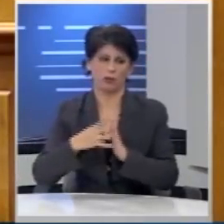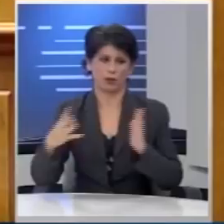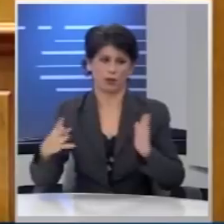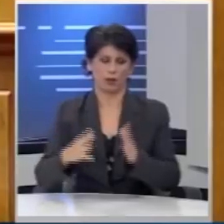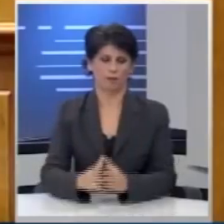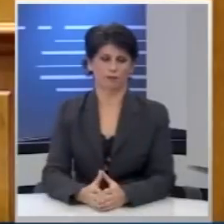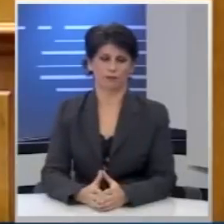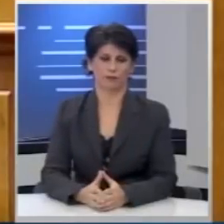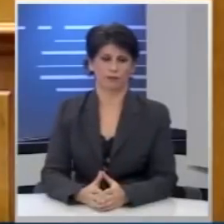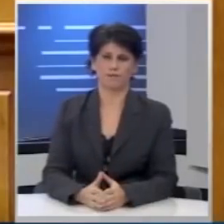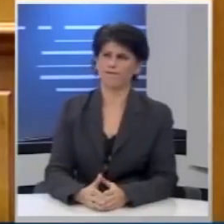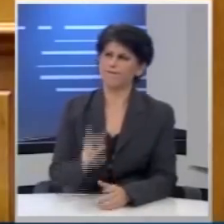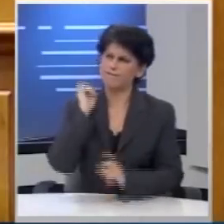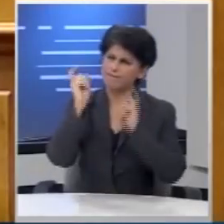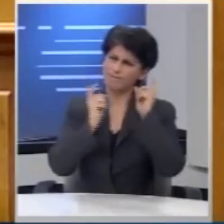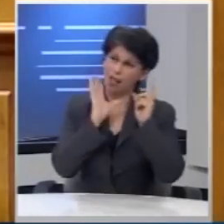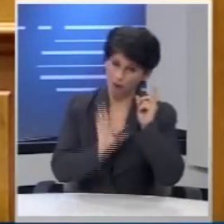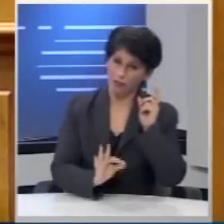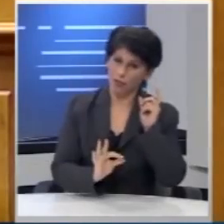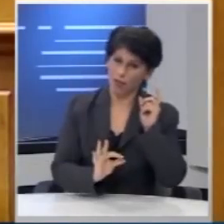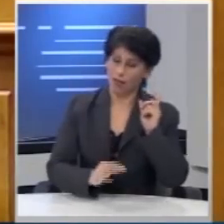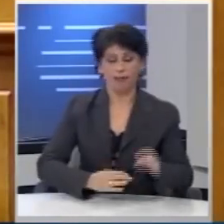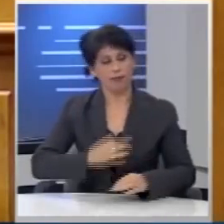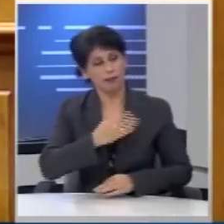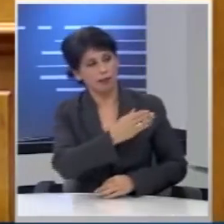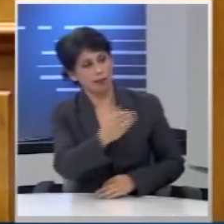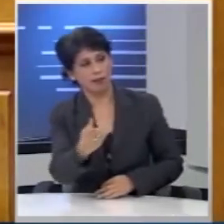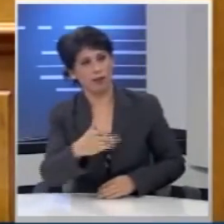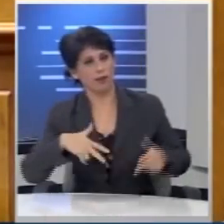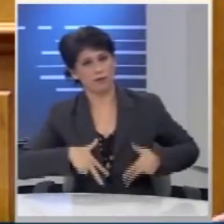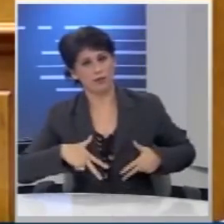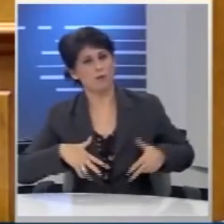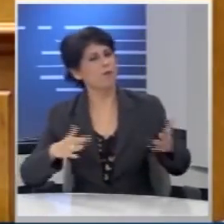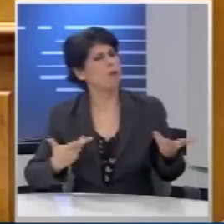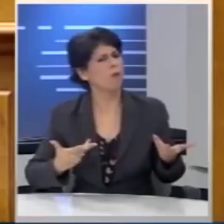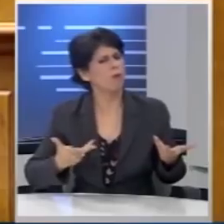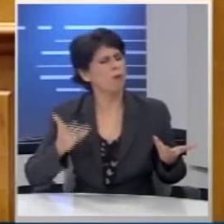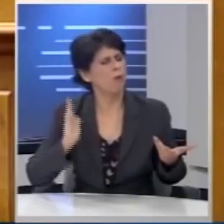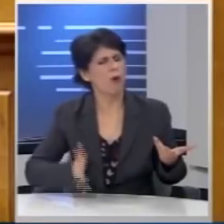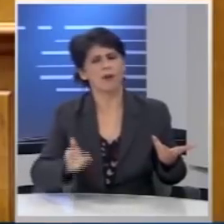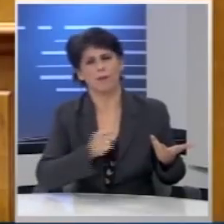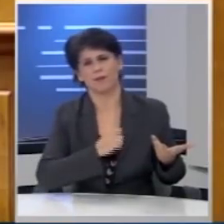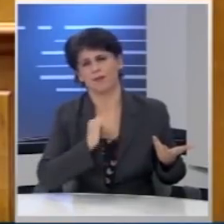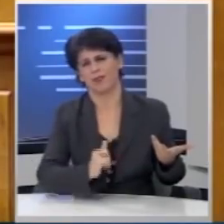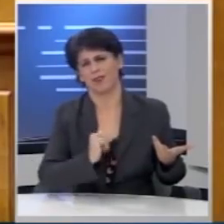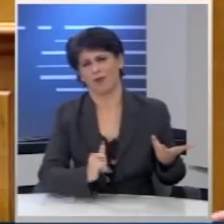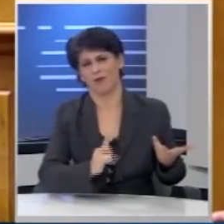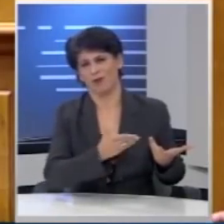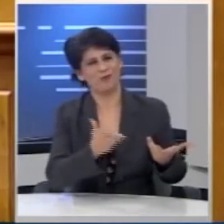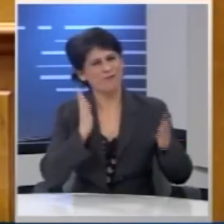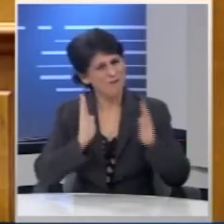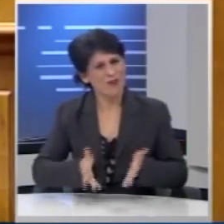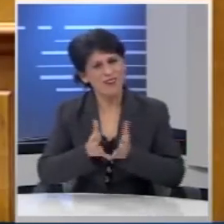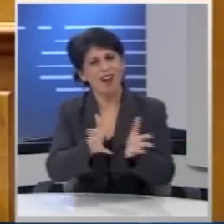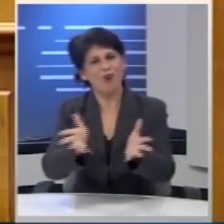2019. Αλήθεια, κύριοι της κυβέρνησης, πόσο μπορείτε να πιστεύετε ακόμα ότι μπορείτε